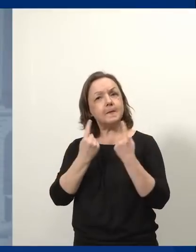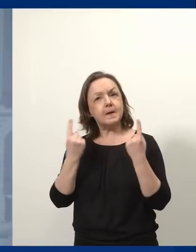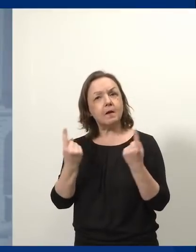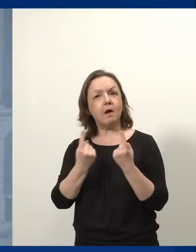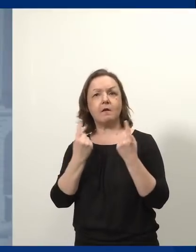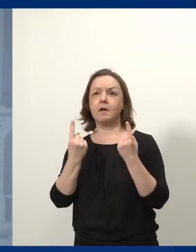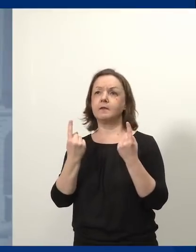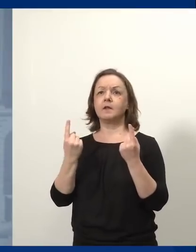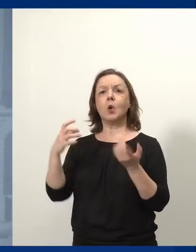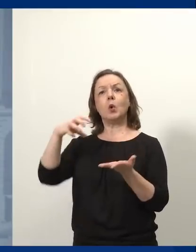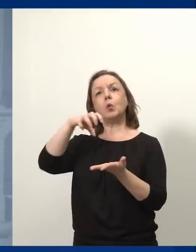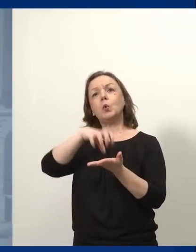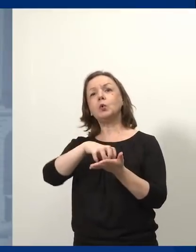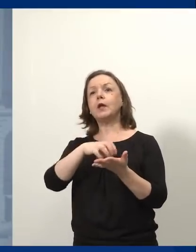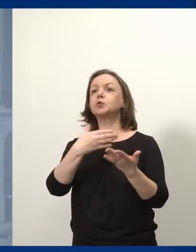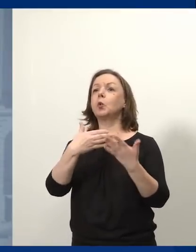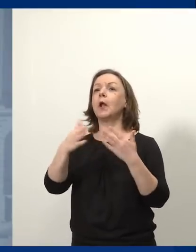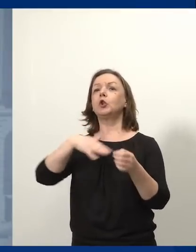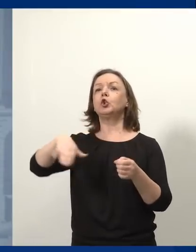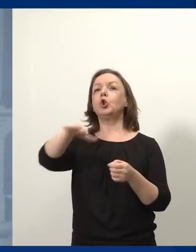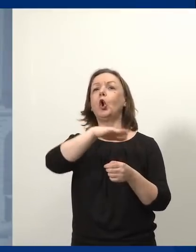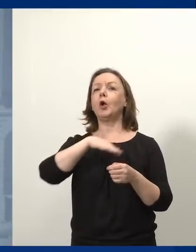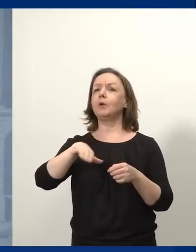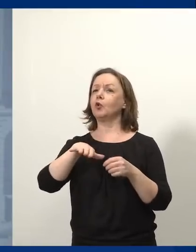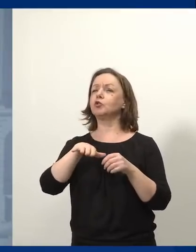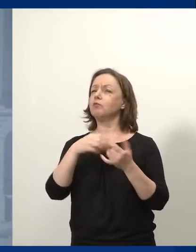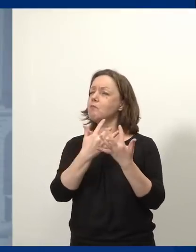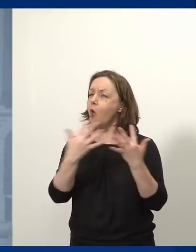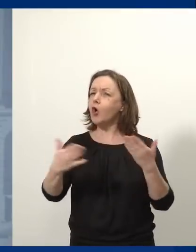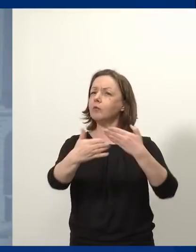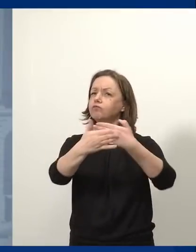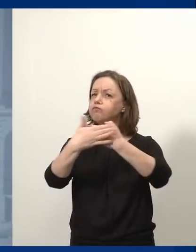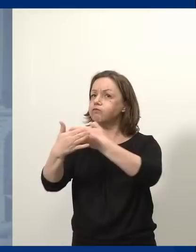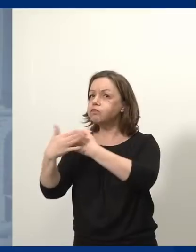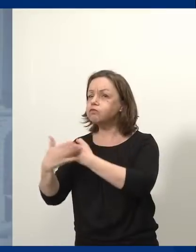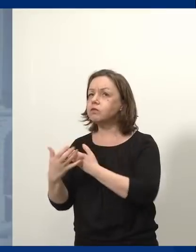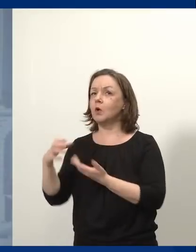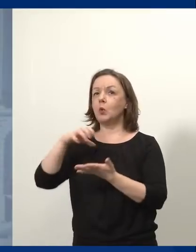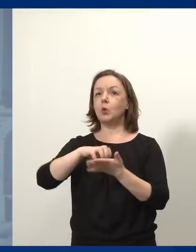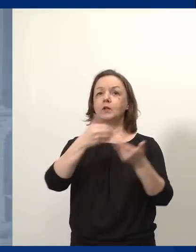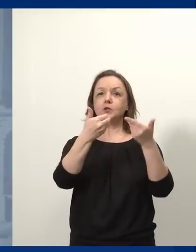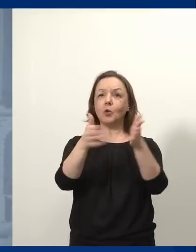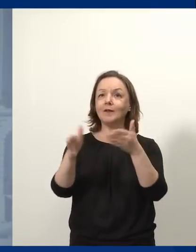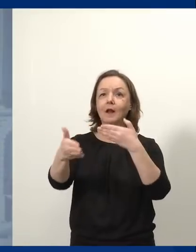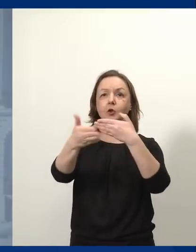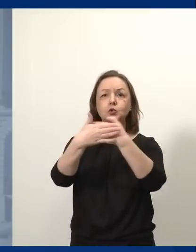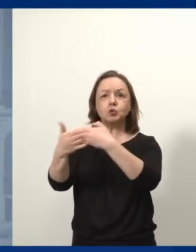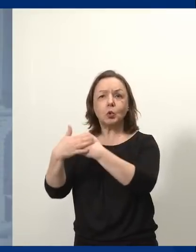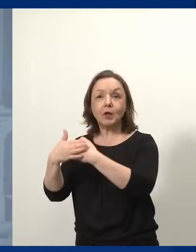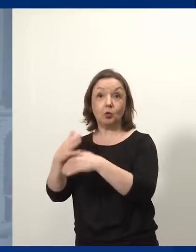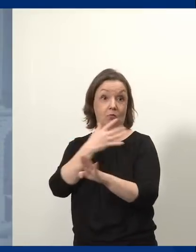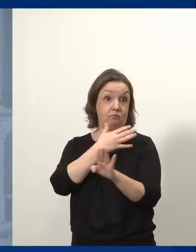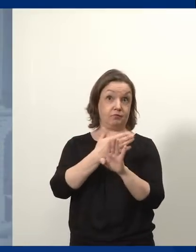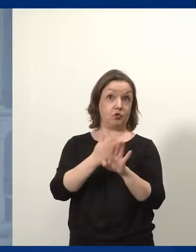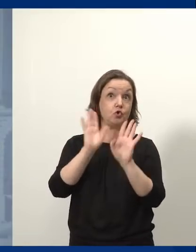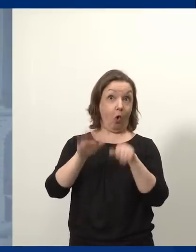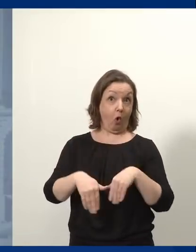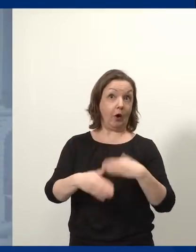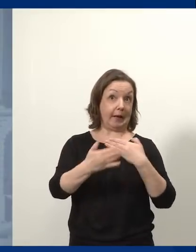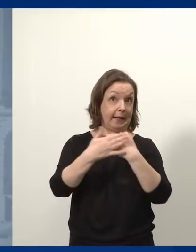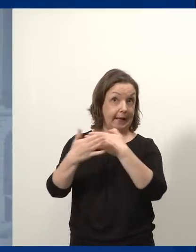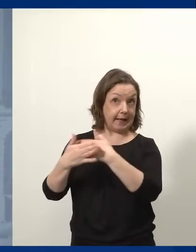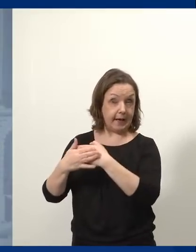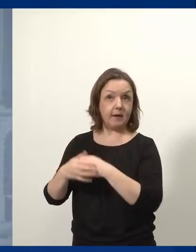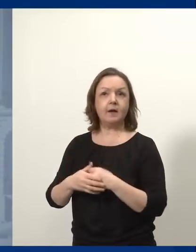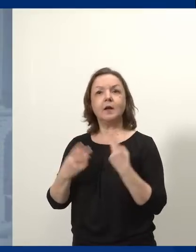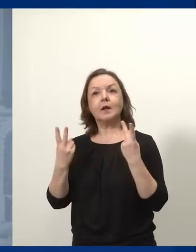monet yhteiskunnan toiminnot olisi suljettu, monet yhteiskunnan tilat olisi suljettu, on jo tällä hetkellä suljettu, ja se, mitä